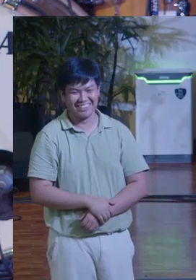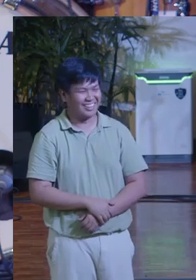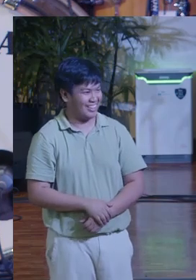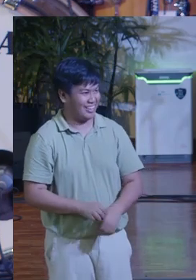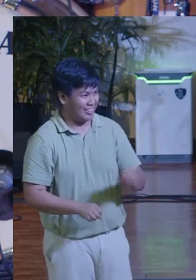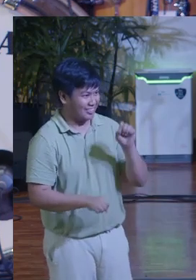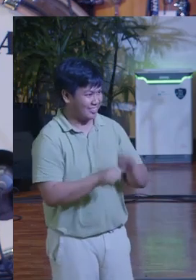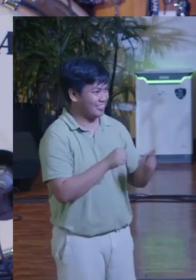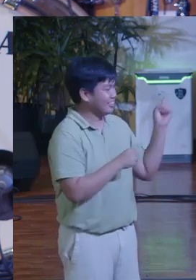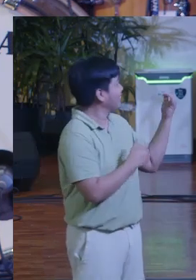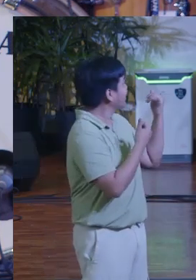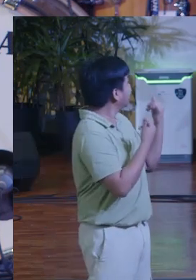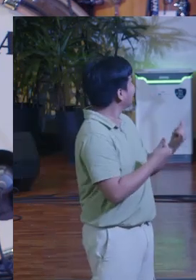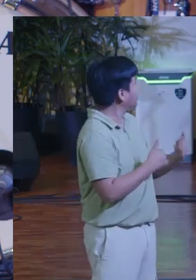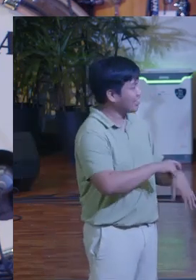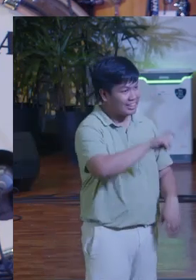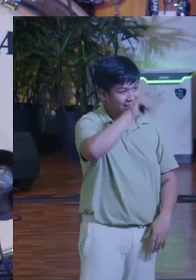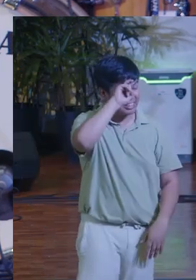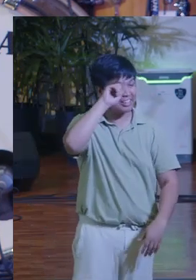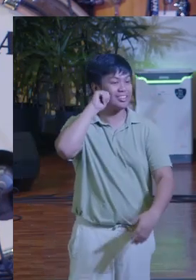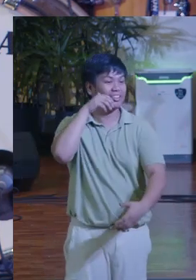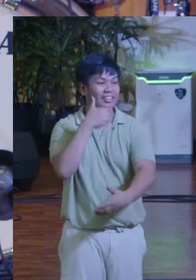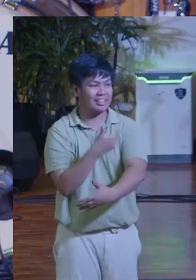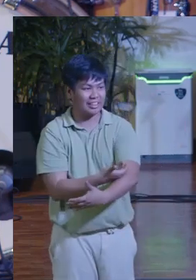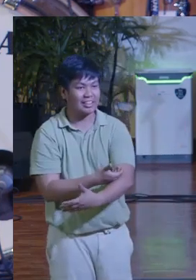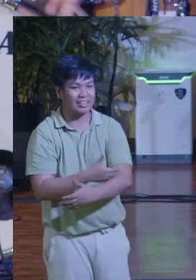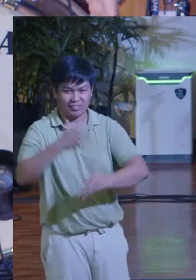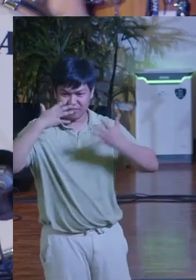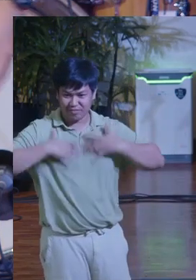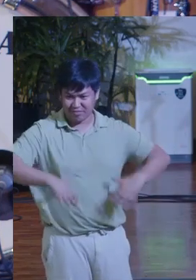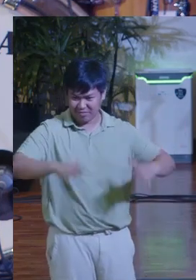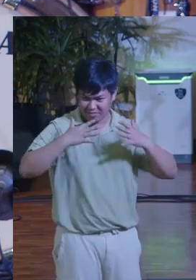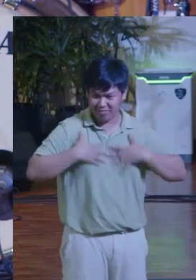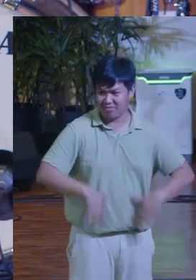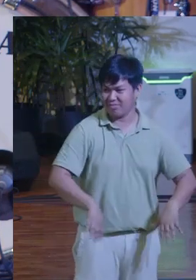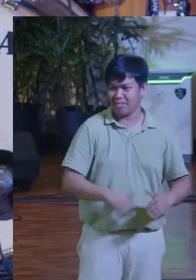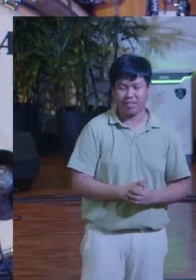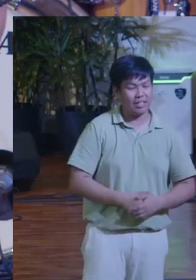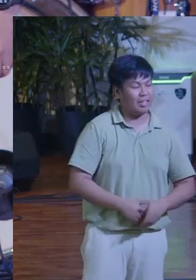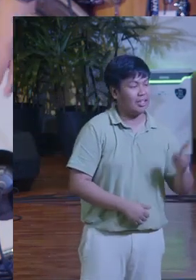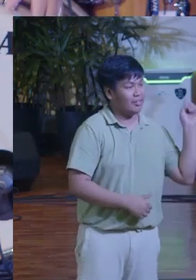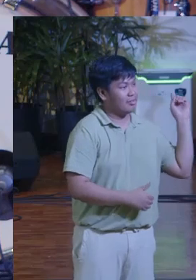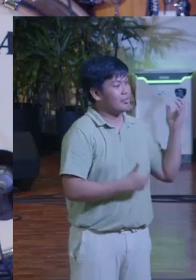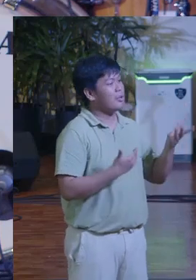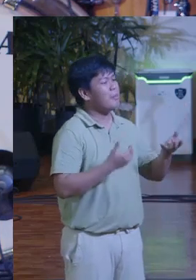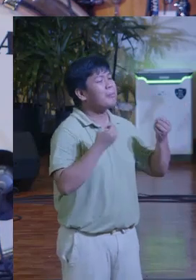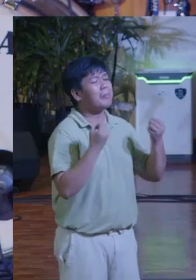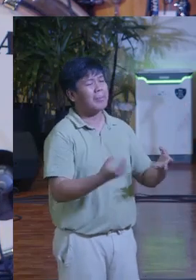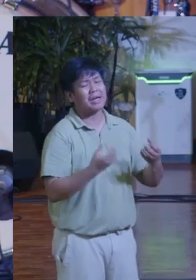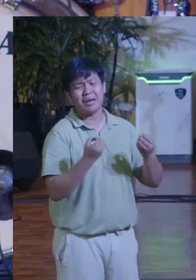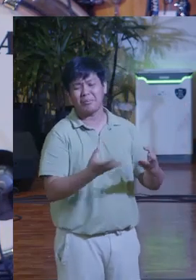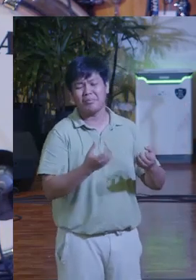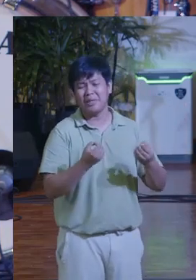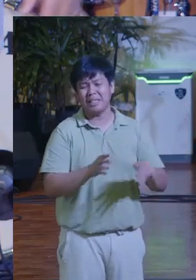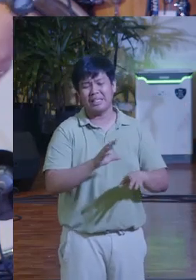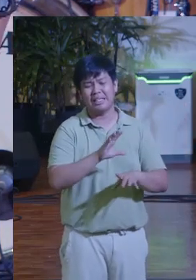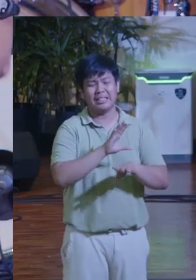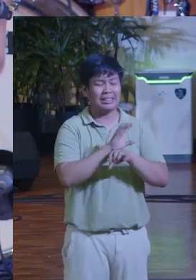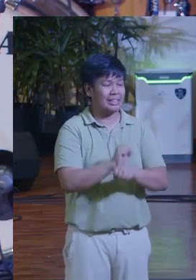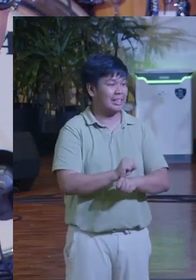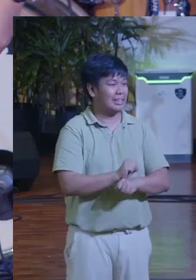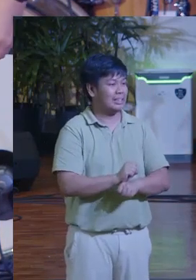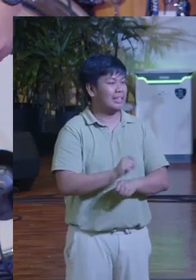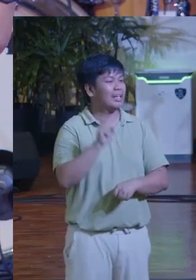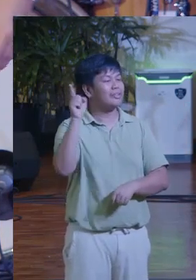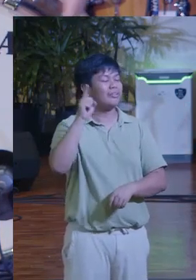Now the daughter of Pharaoh came down to bathe. Ceremonial bathing po to. Marami po silang magandang banyo sa